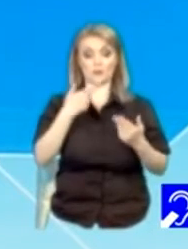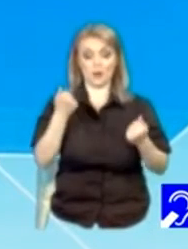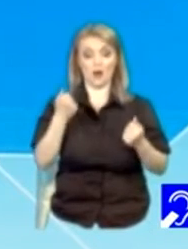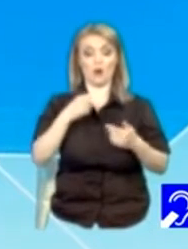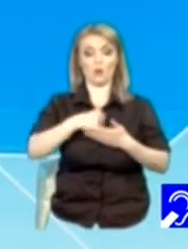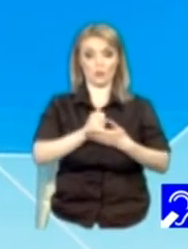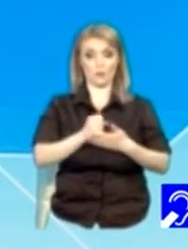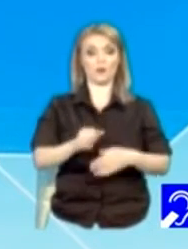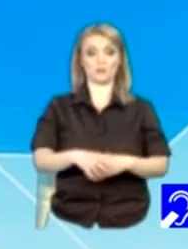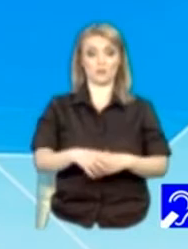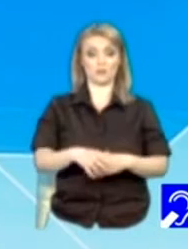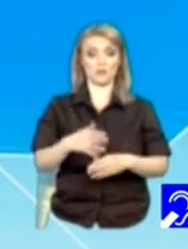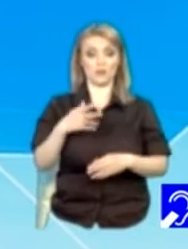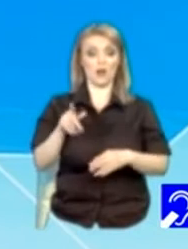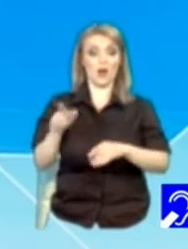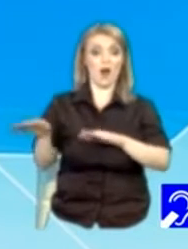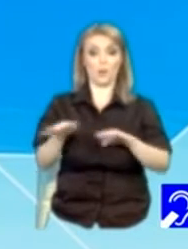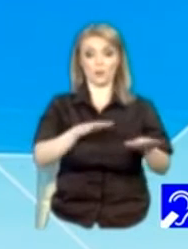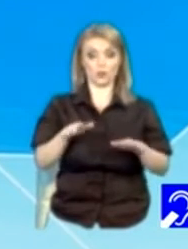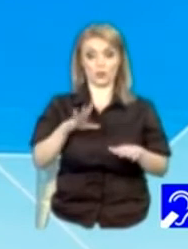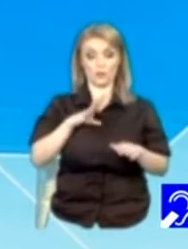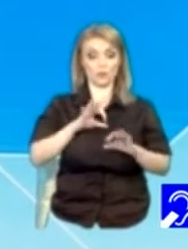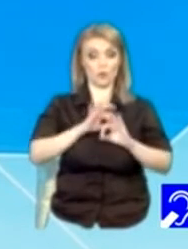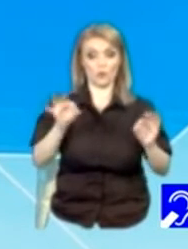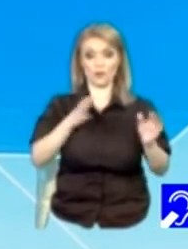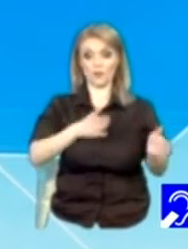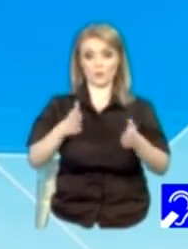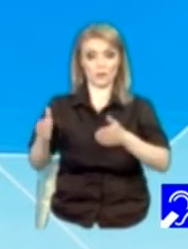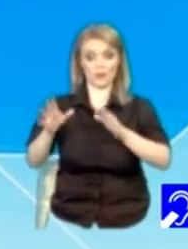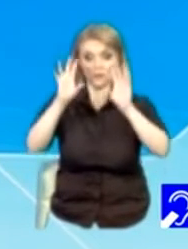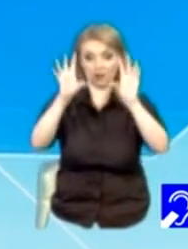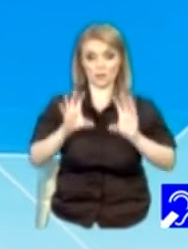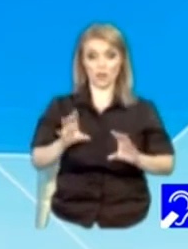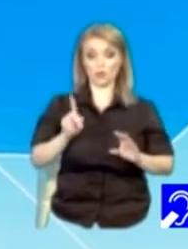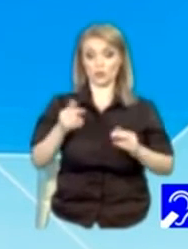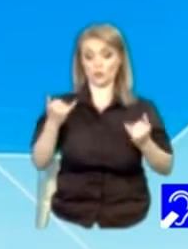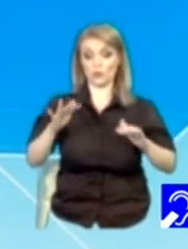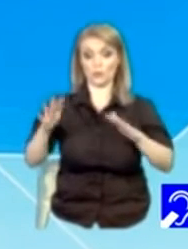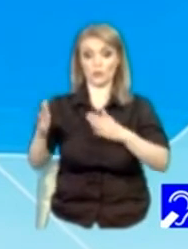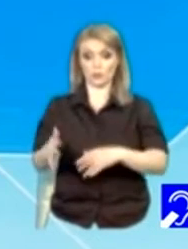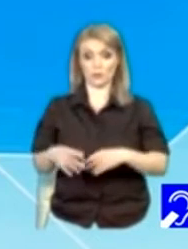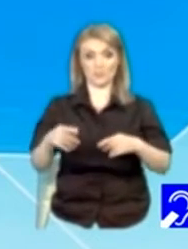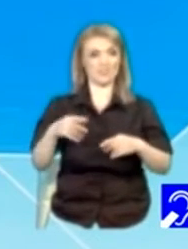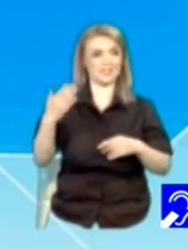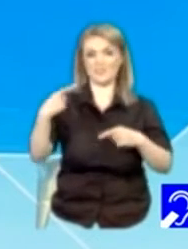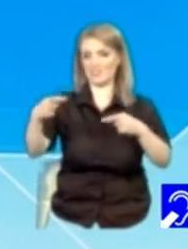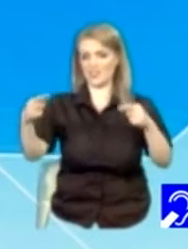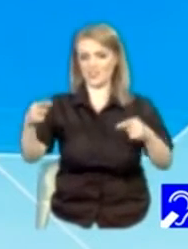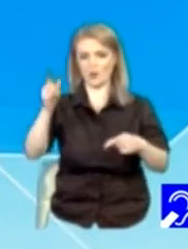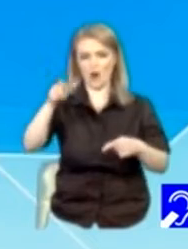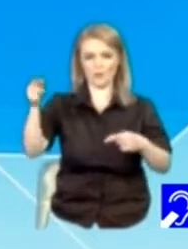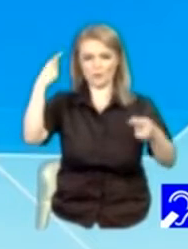că procedura a fost perfect respectată legal. Tot ce se întâmplă astăzi din partea diferitor